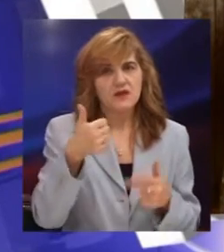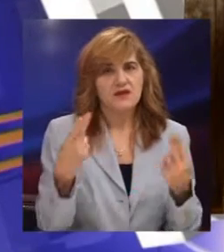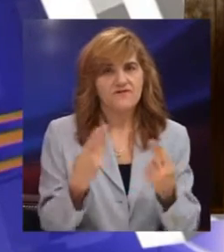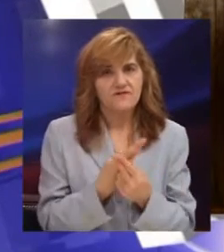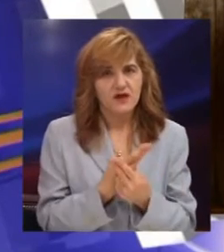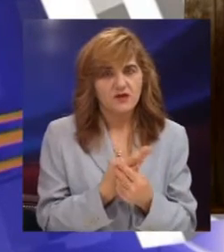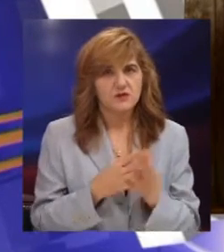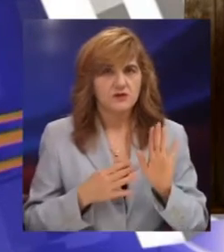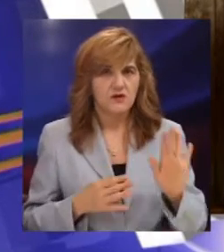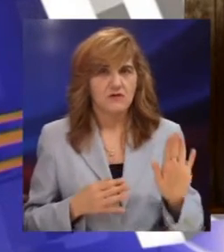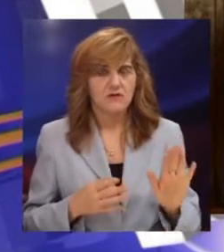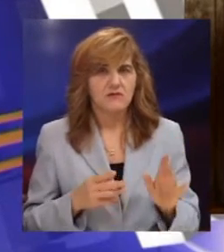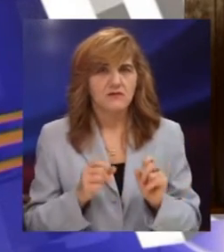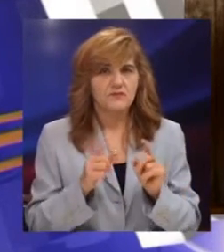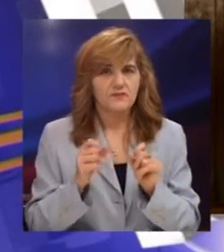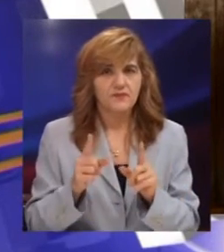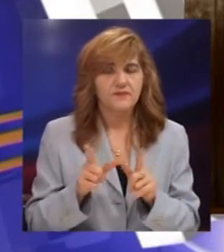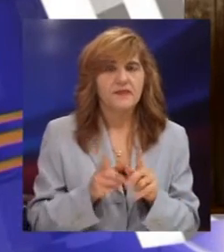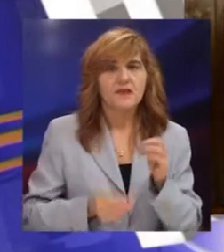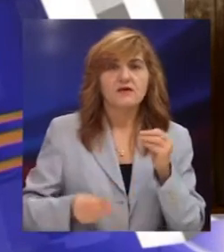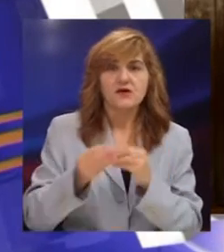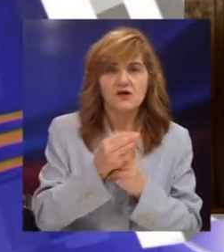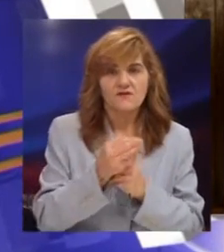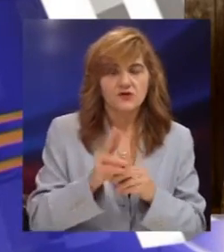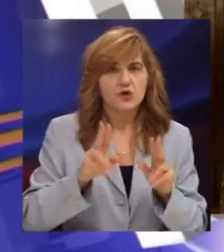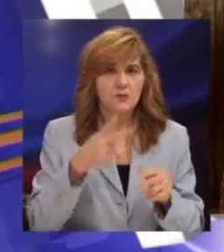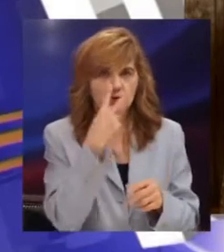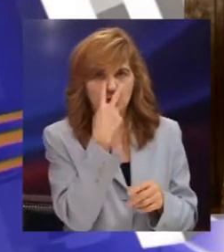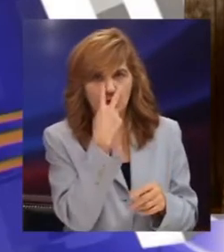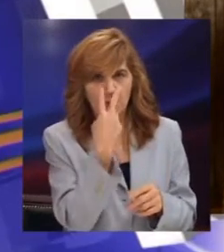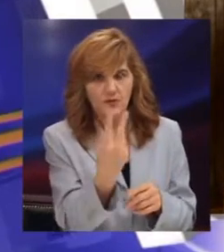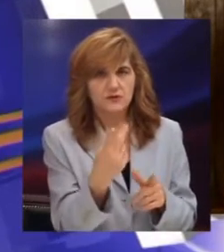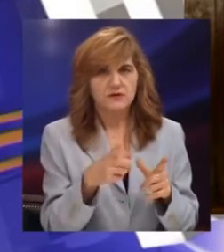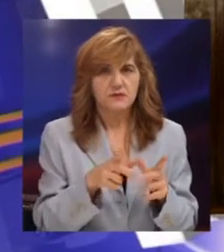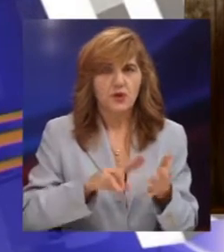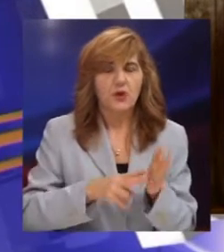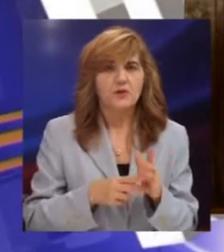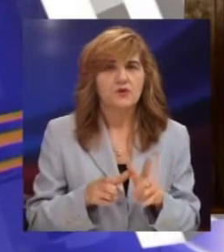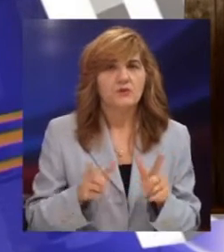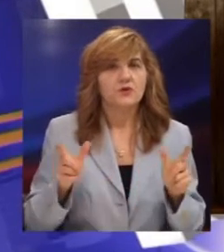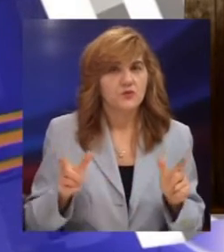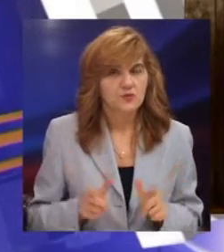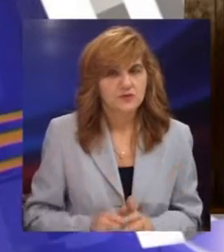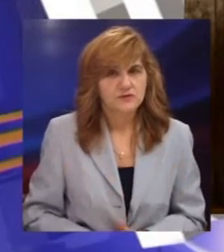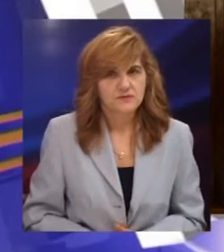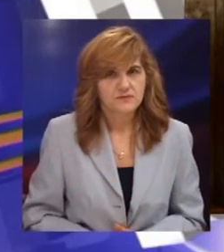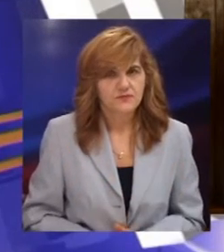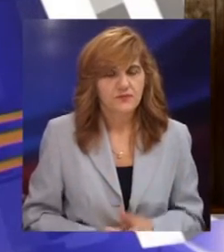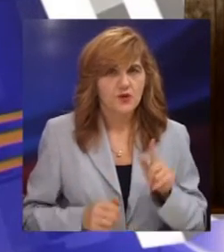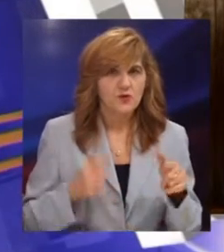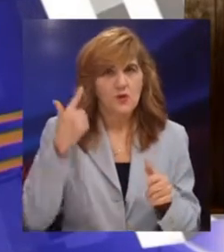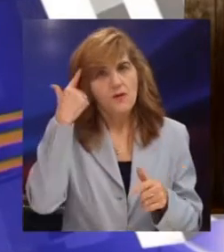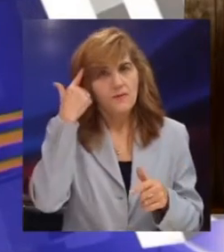vrednosti ovakvog izdanja, da sa više aspekata, sa više tema možemo posmatrati određene probleme u društvu. Upravo je taj